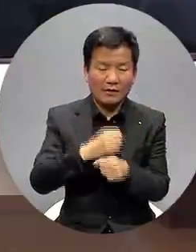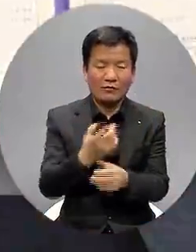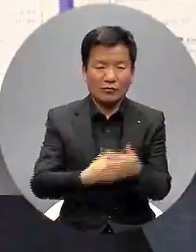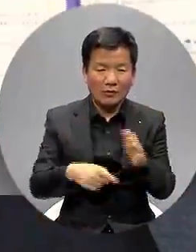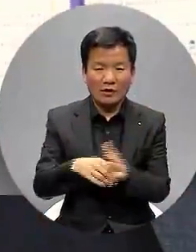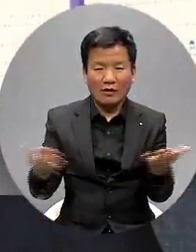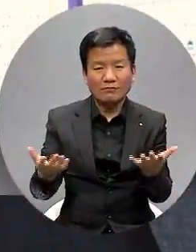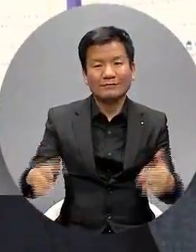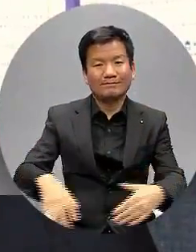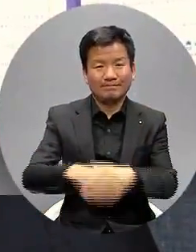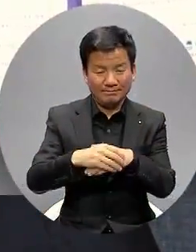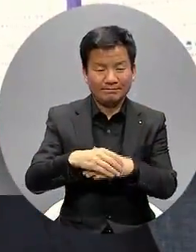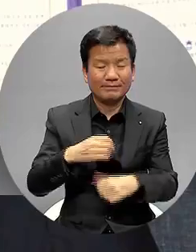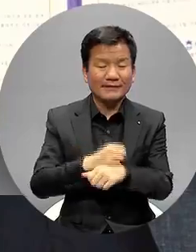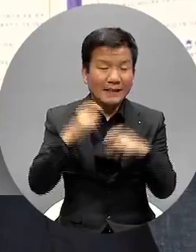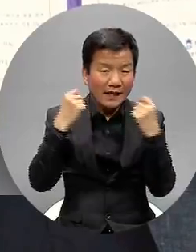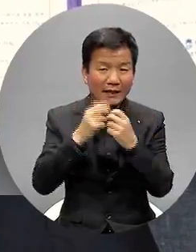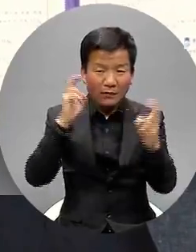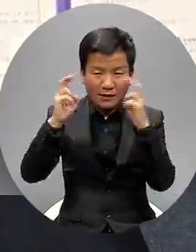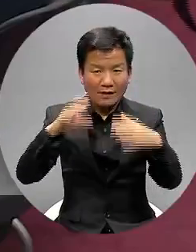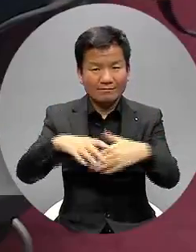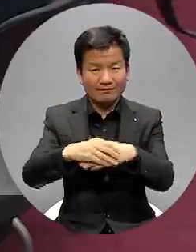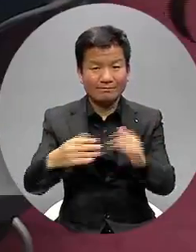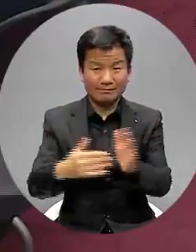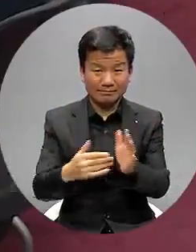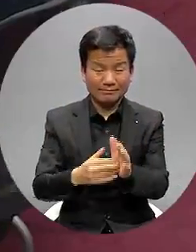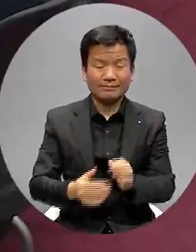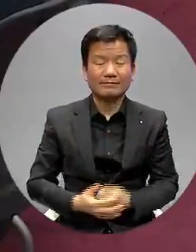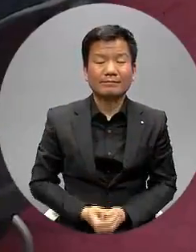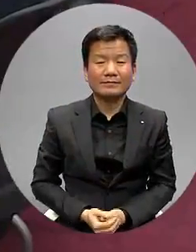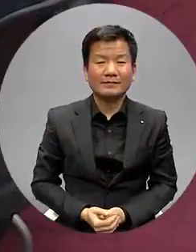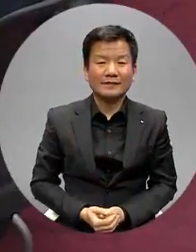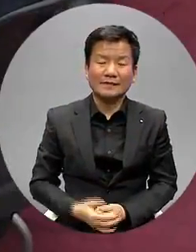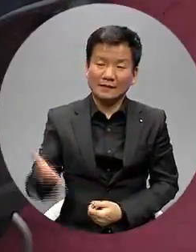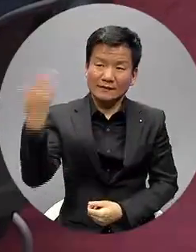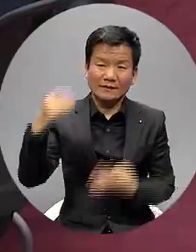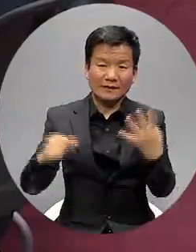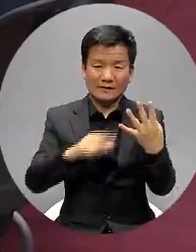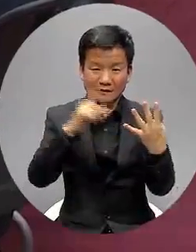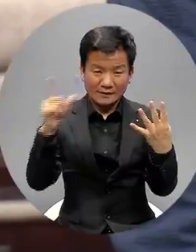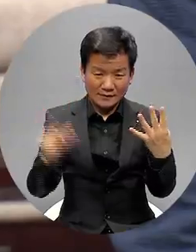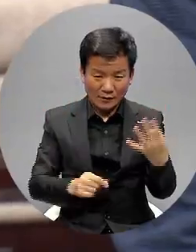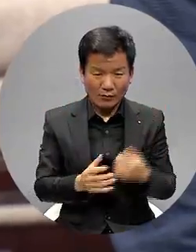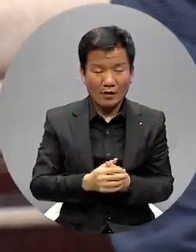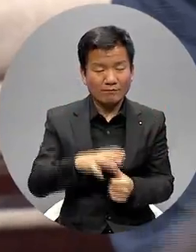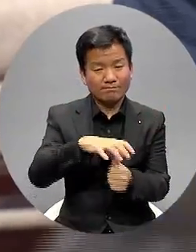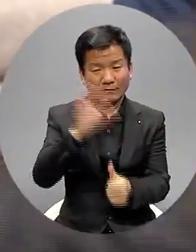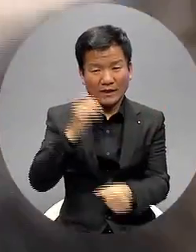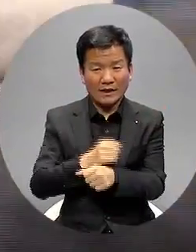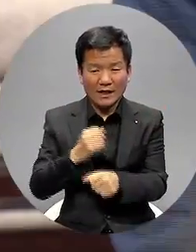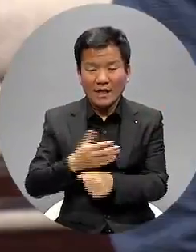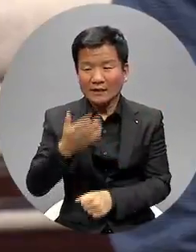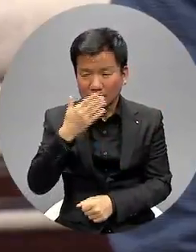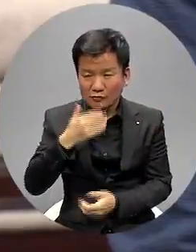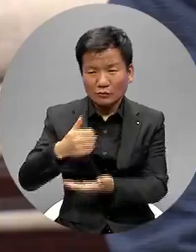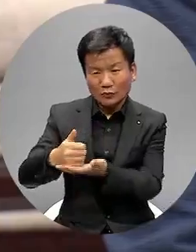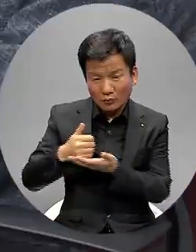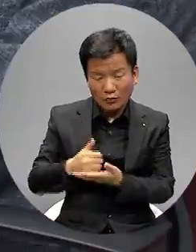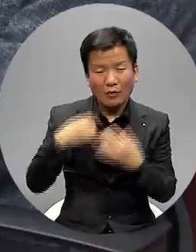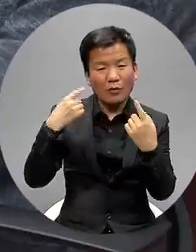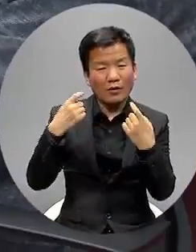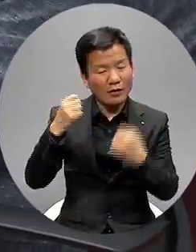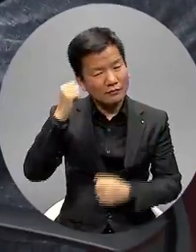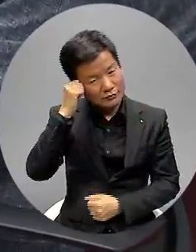위한 업무 협약을 민간 기업과 체결했습니다. 지난 4월 수변구역에서 풀리면서 식품 적개업과